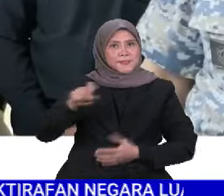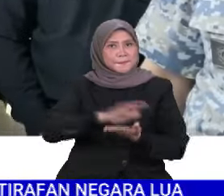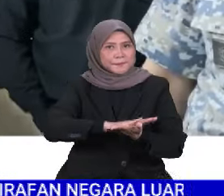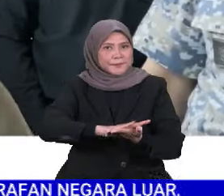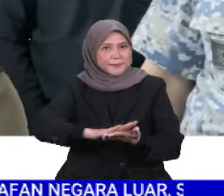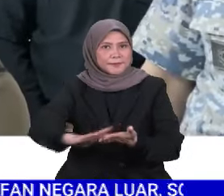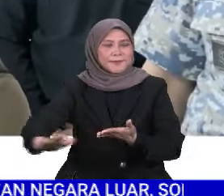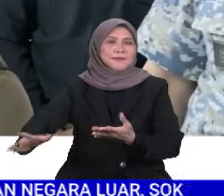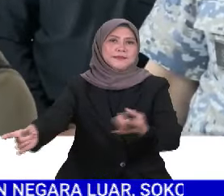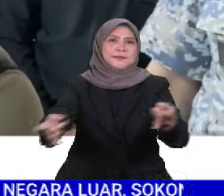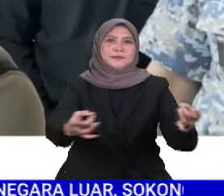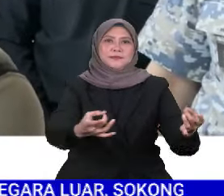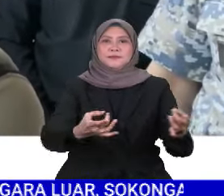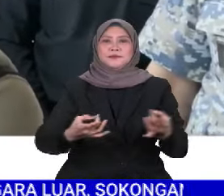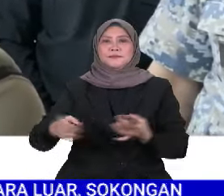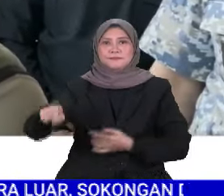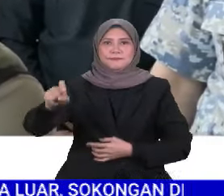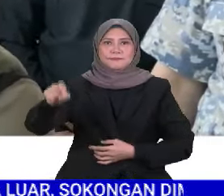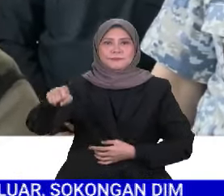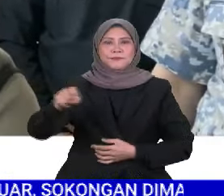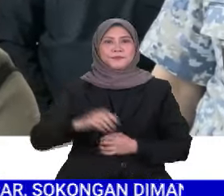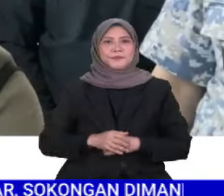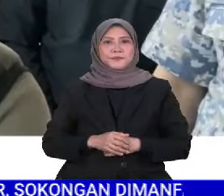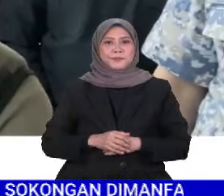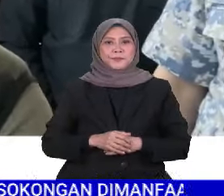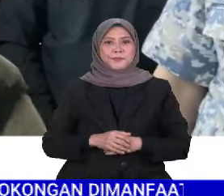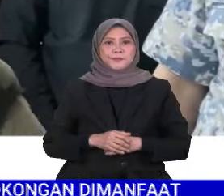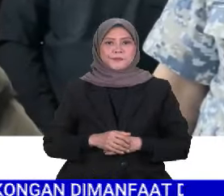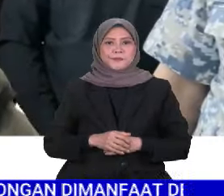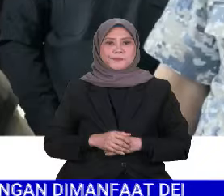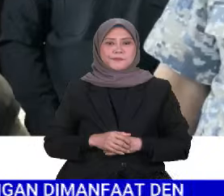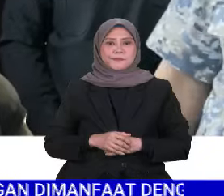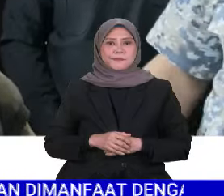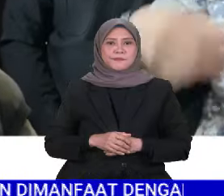bersih. Ya, bersih dan guna